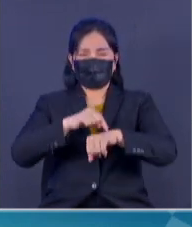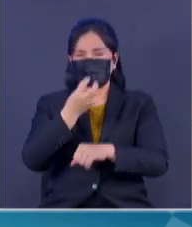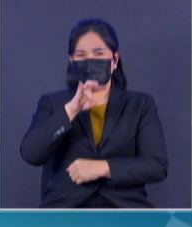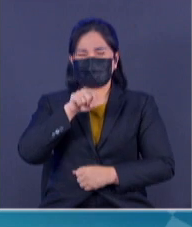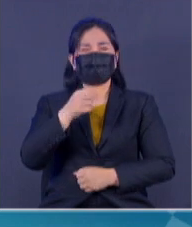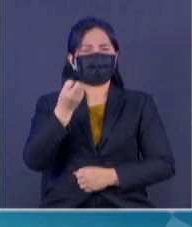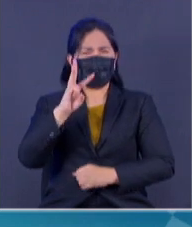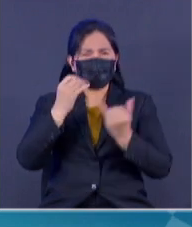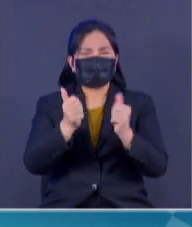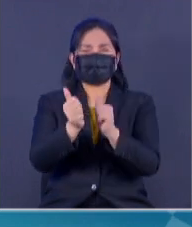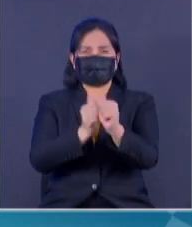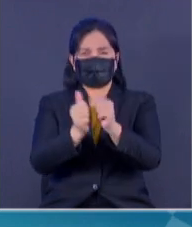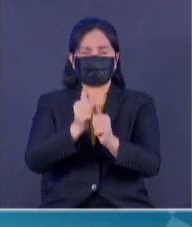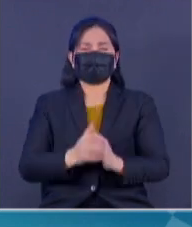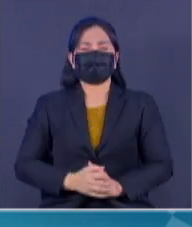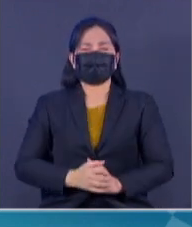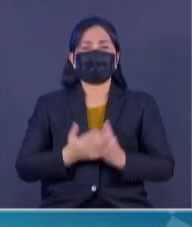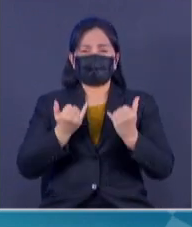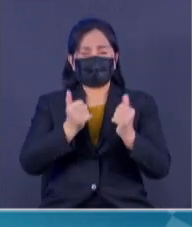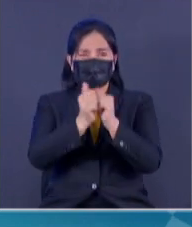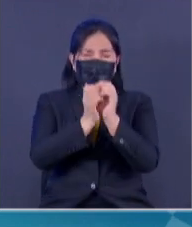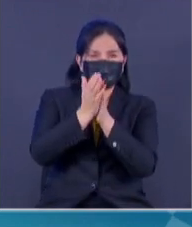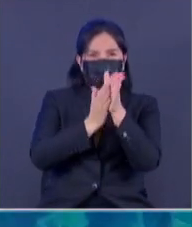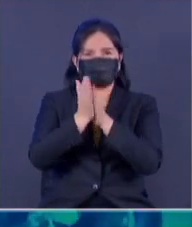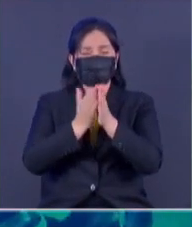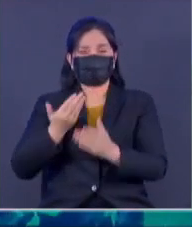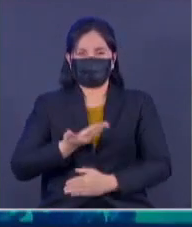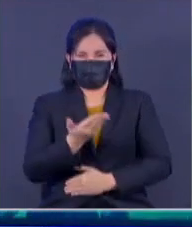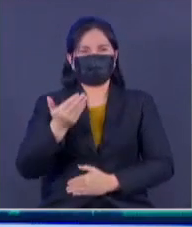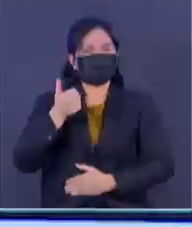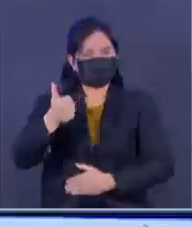นาทีวันนี้ครับ ค่ะวันนี้มีหลายรายการเลยนะคะที่ให้คุณผู้ชมได้ส่งกำลังใจกันค่ะ